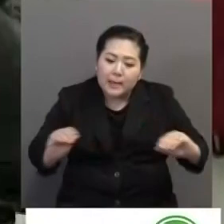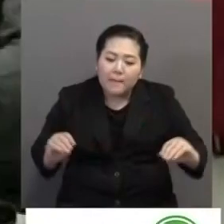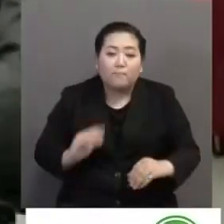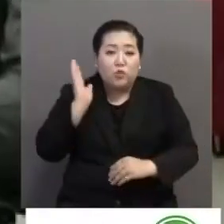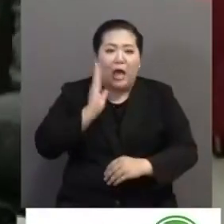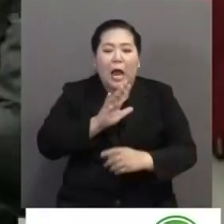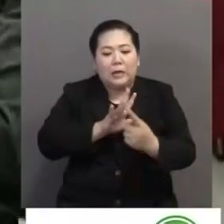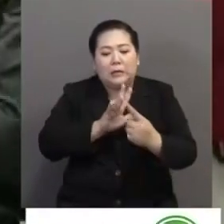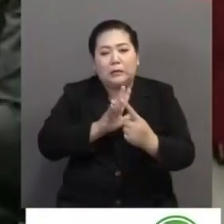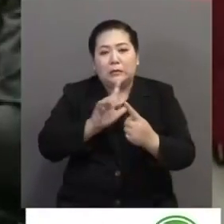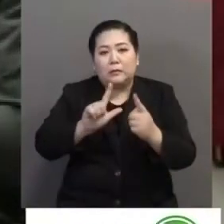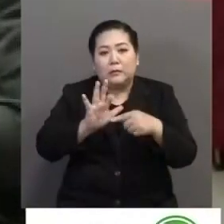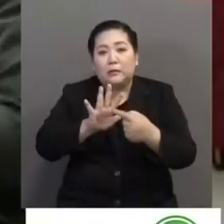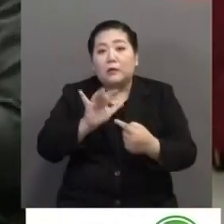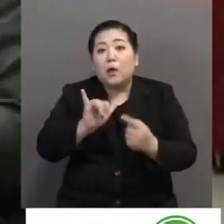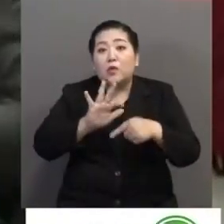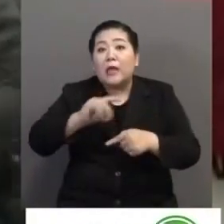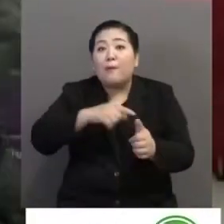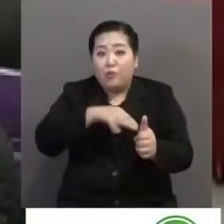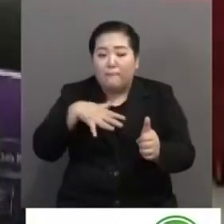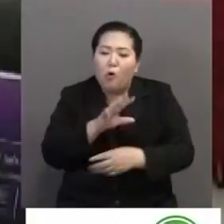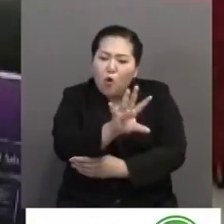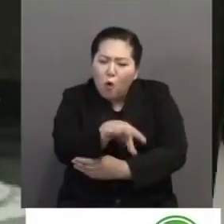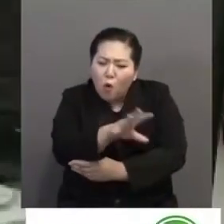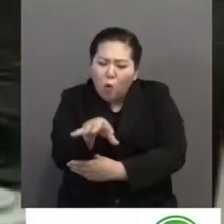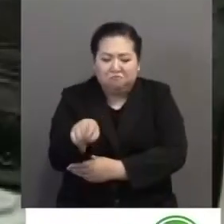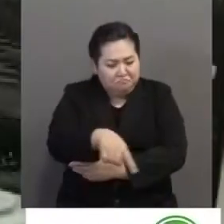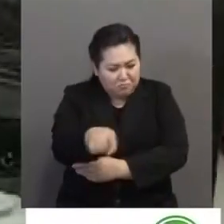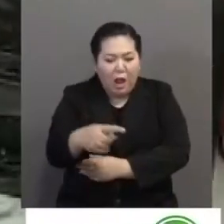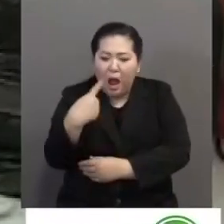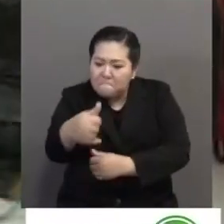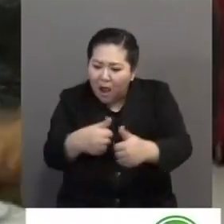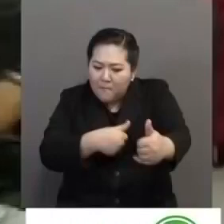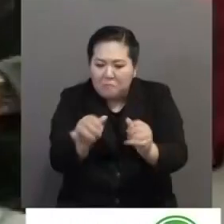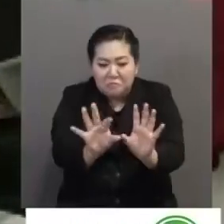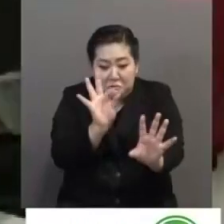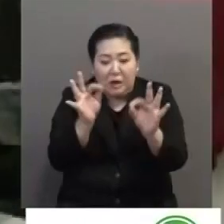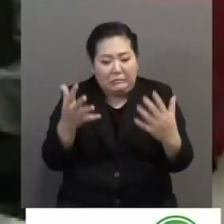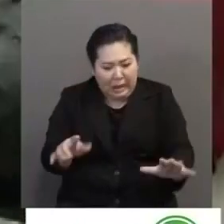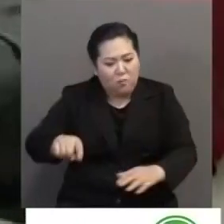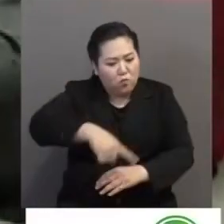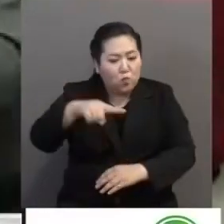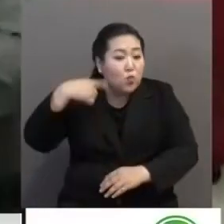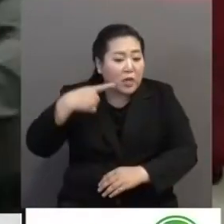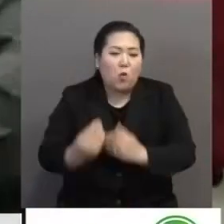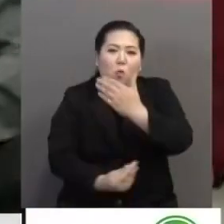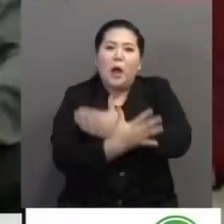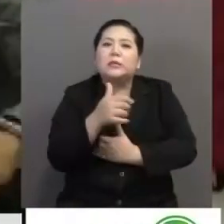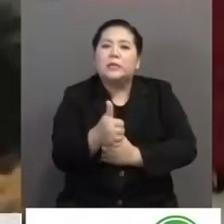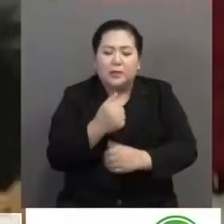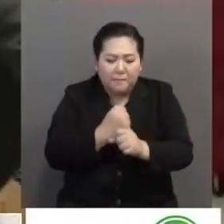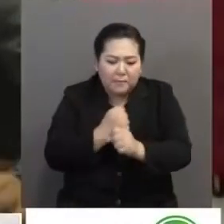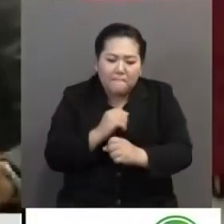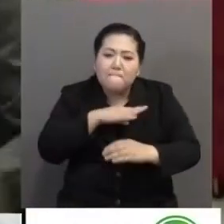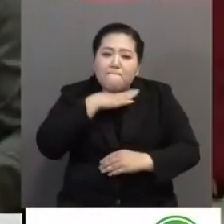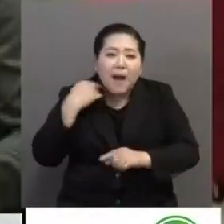ความเชื่อหลอกลวงผู้เสียหายว่าจะได้รับนิมิตจากพระเจ้าเผยแพร่ศาสนาและทำการชำระบาปให้กับสมาชิ